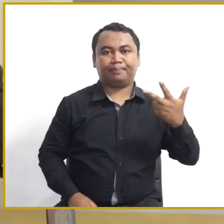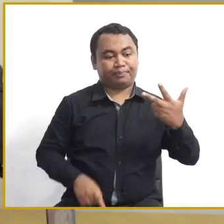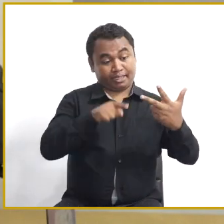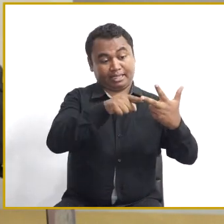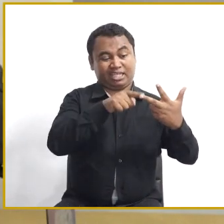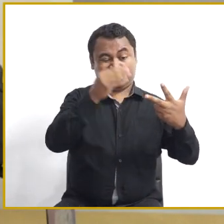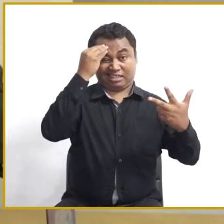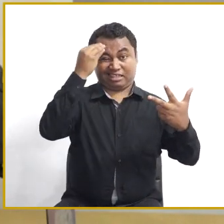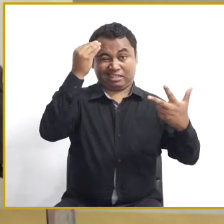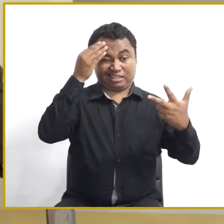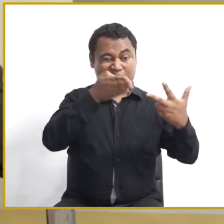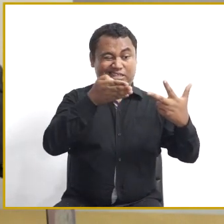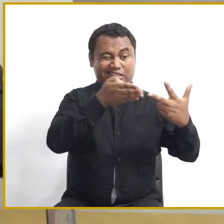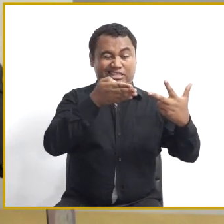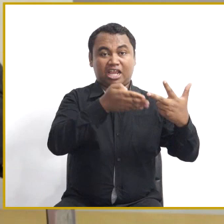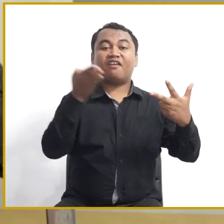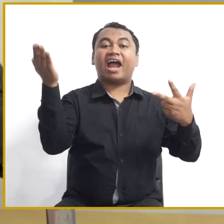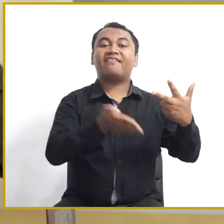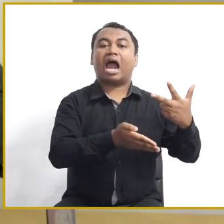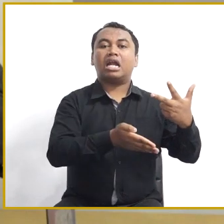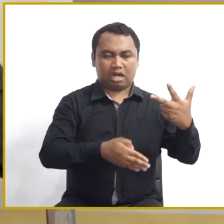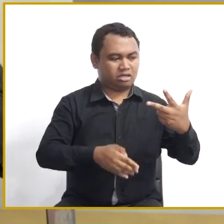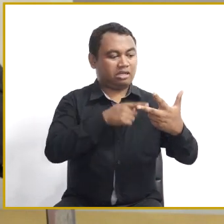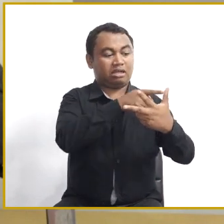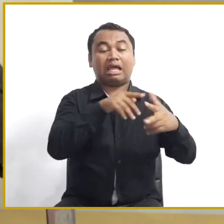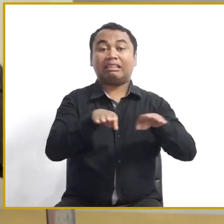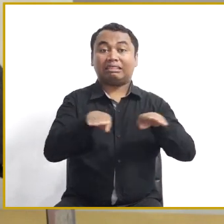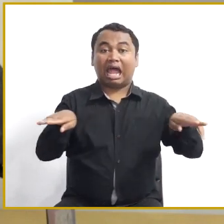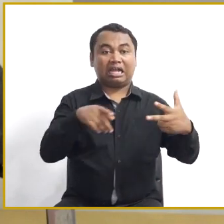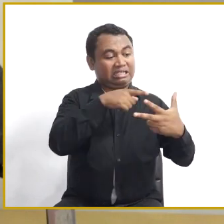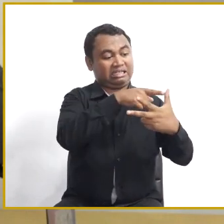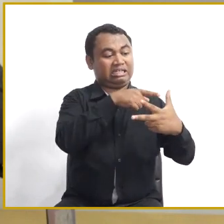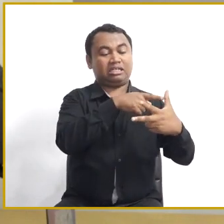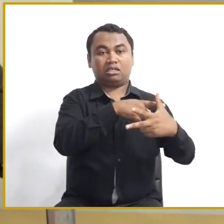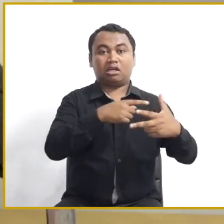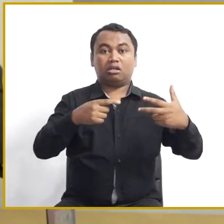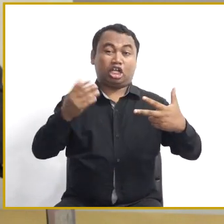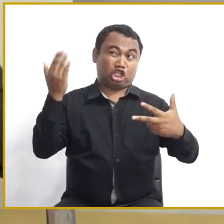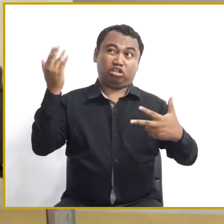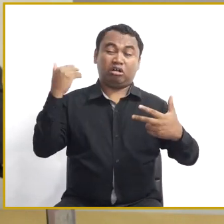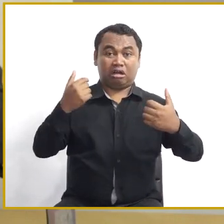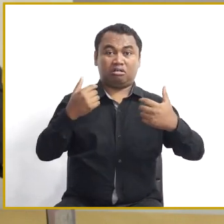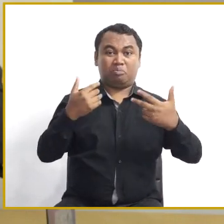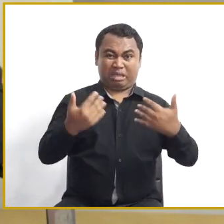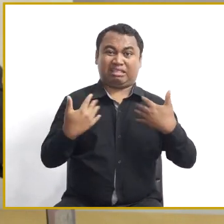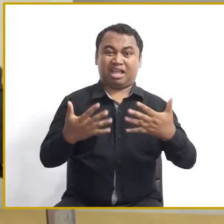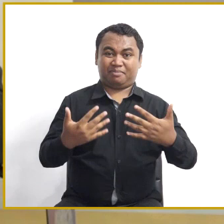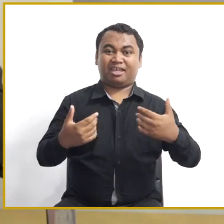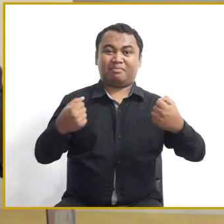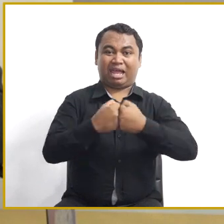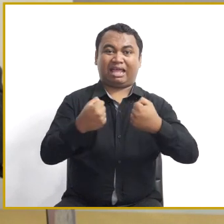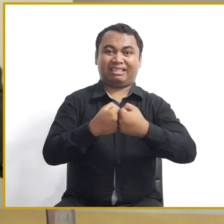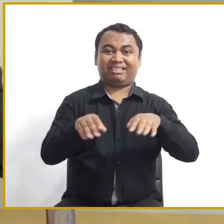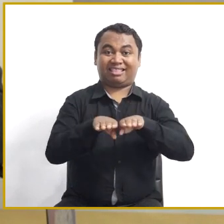edivan'ny mpitondra foana ity. Ny tany ny ady lehibe indrindra, be dia be indrindra ny fitsarana zao dia ady